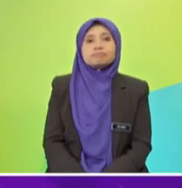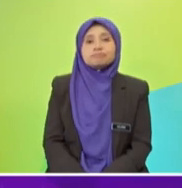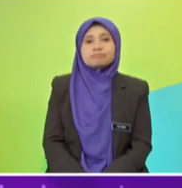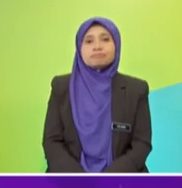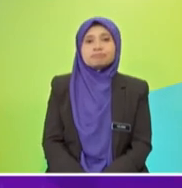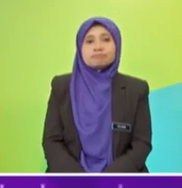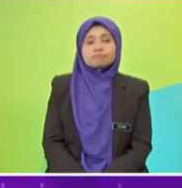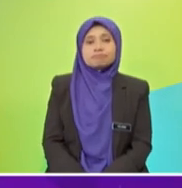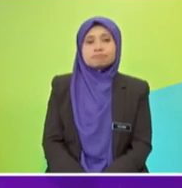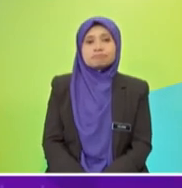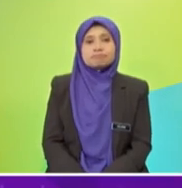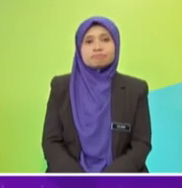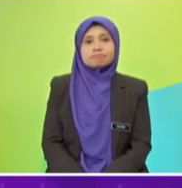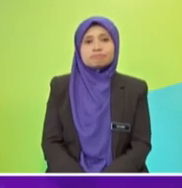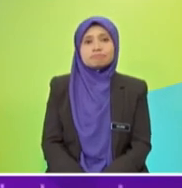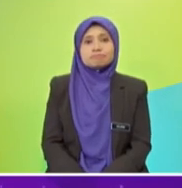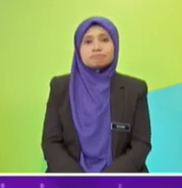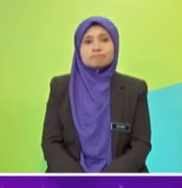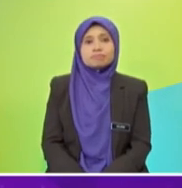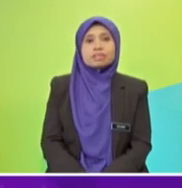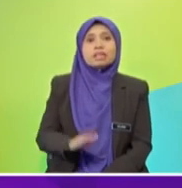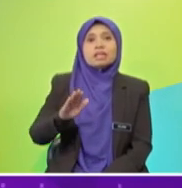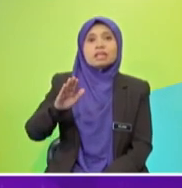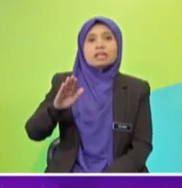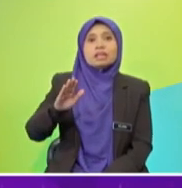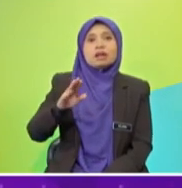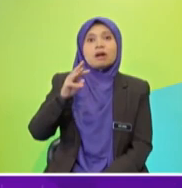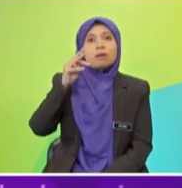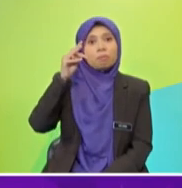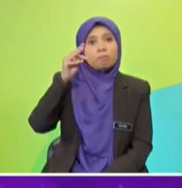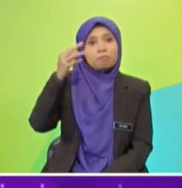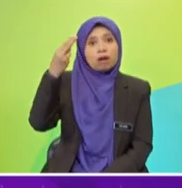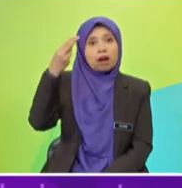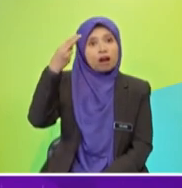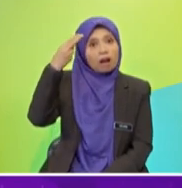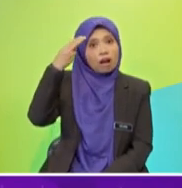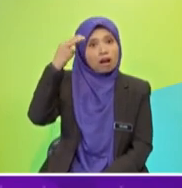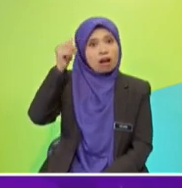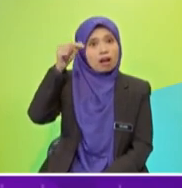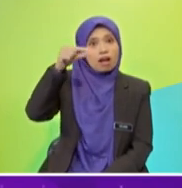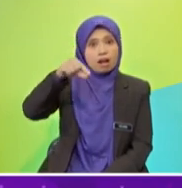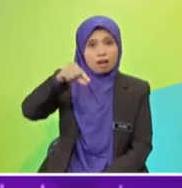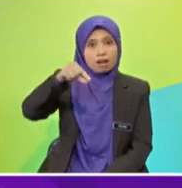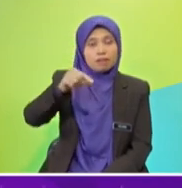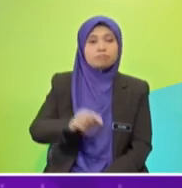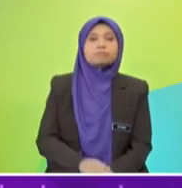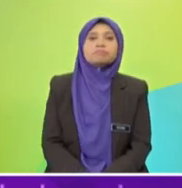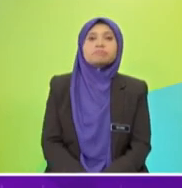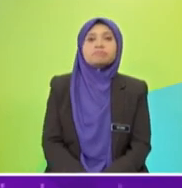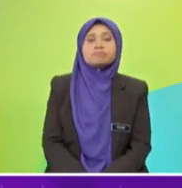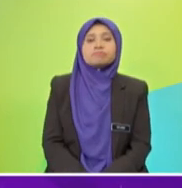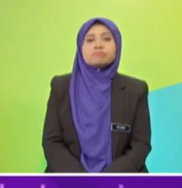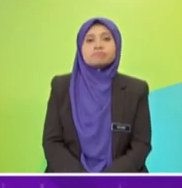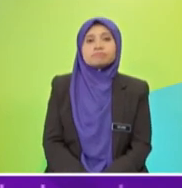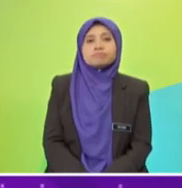kedok dan kita ada adik Muhammad dari SG Haji Abu Bakar